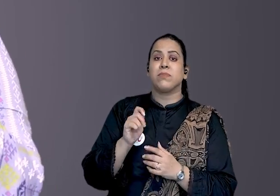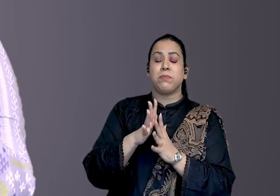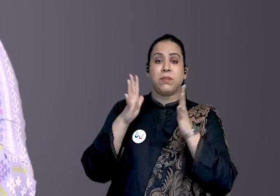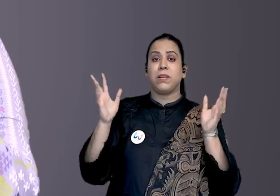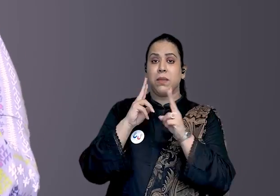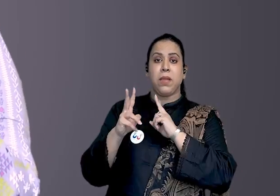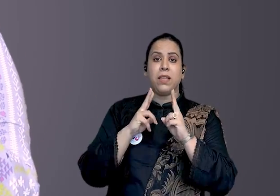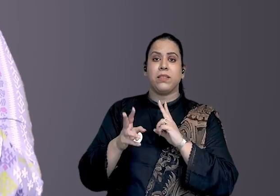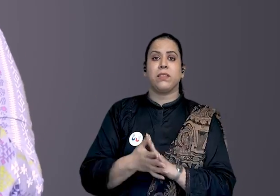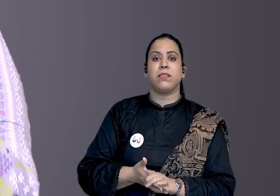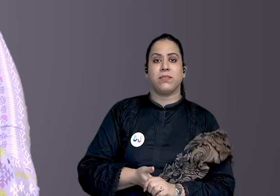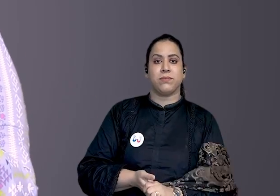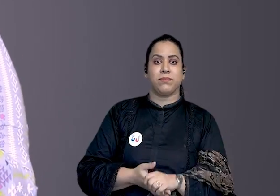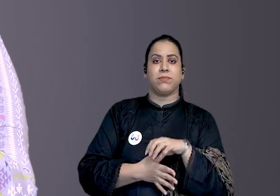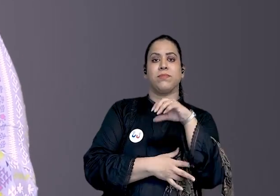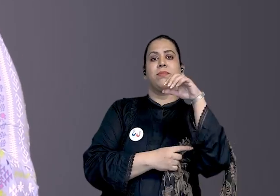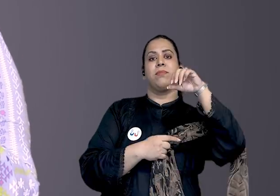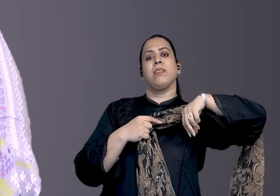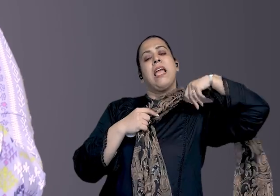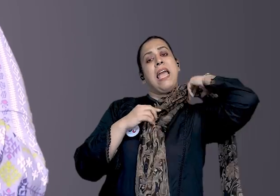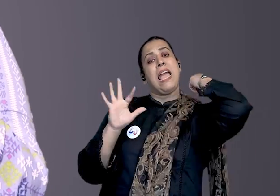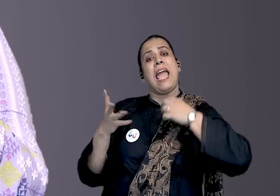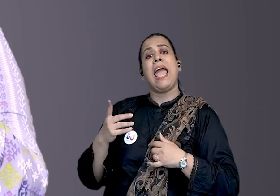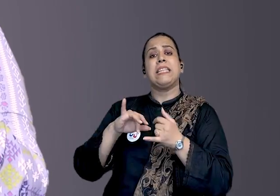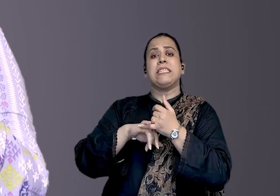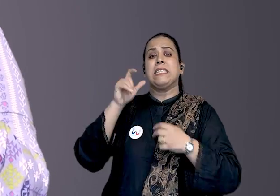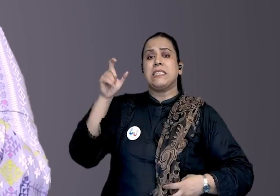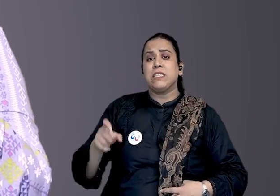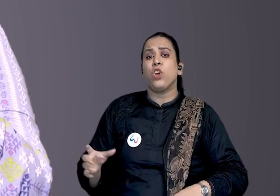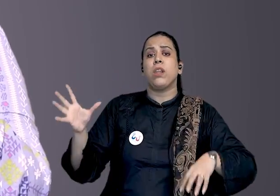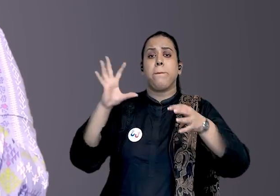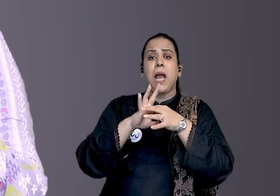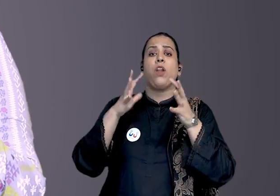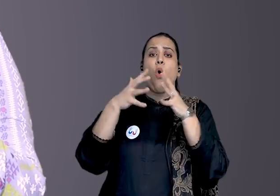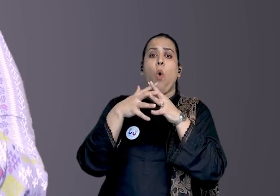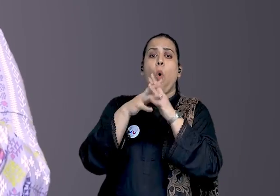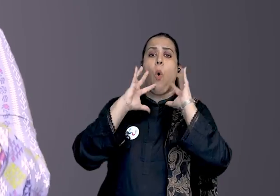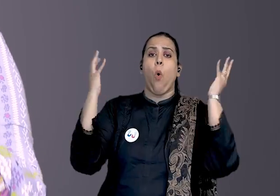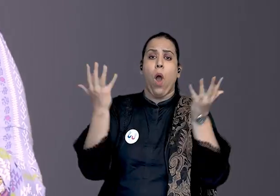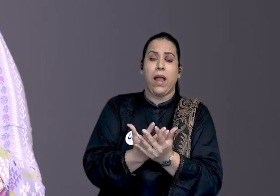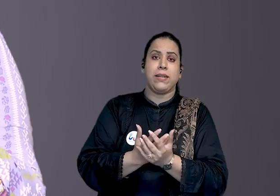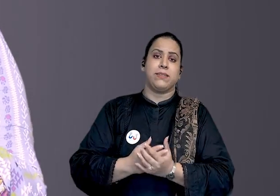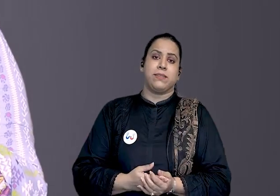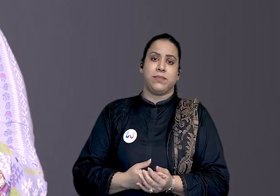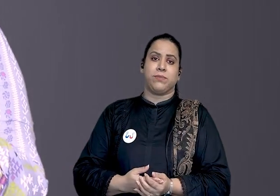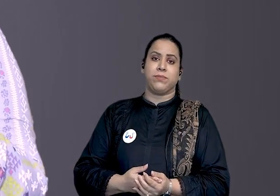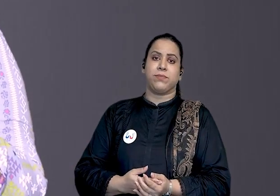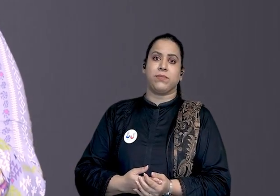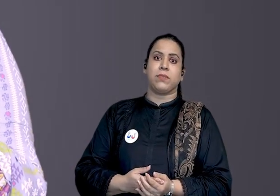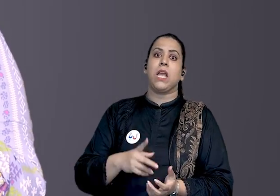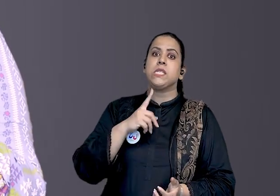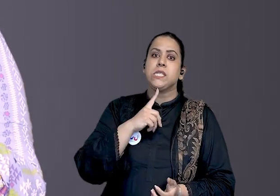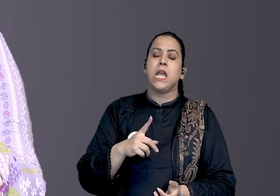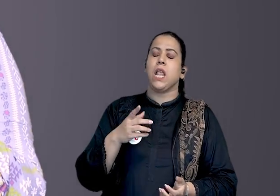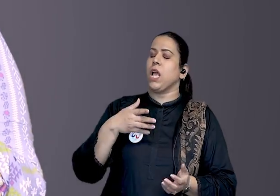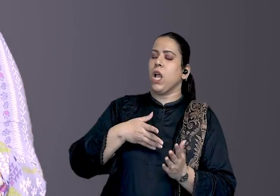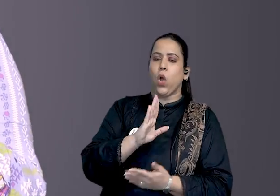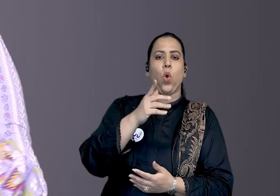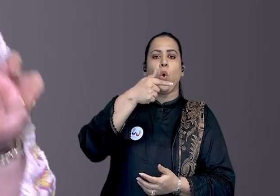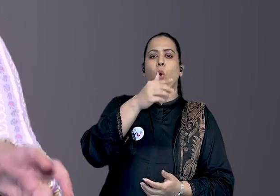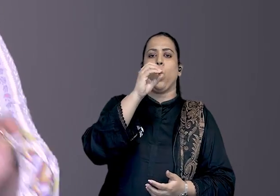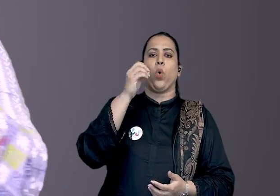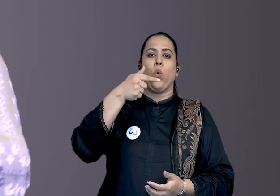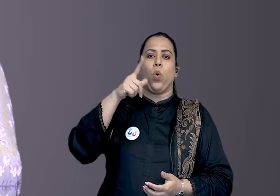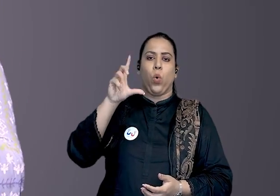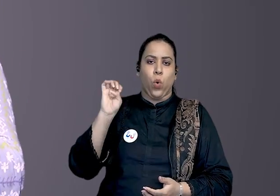any scholar sitting in any part of the world can just Google us، کی ورڈس ٹائپ کرے گا